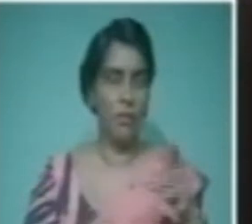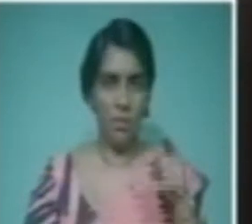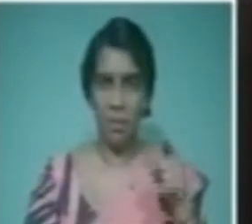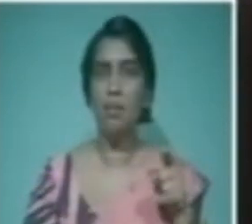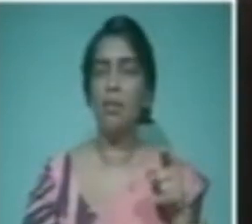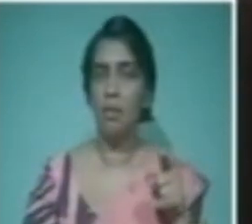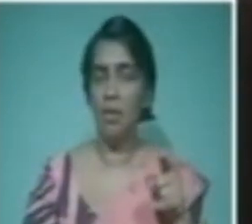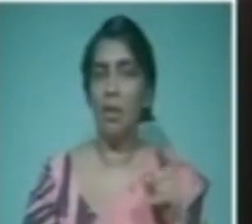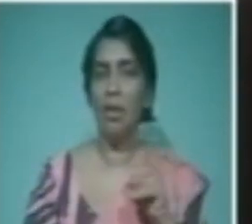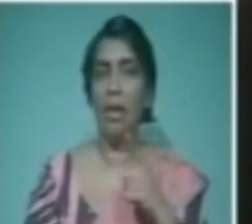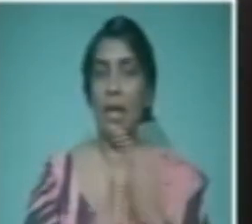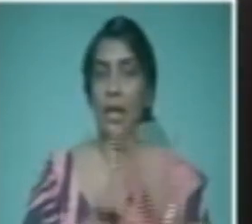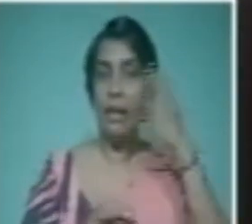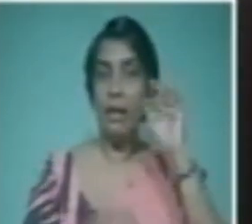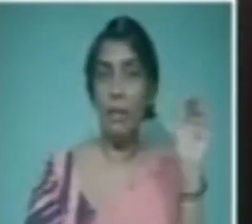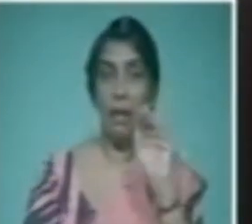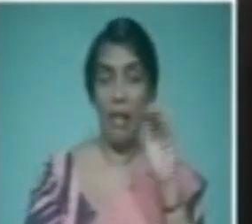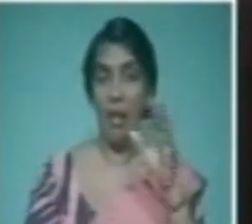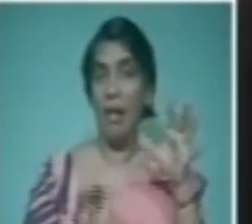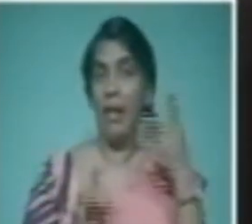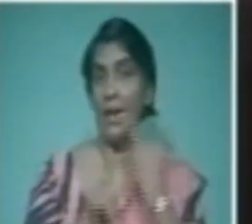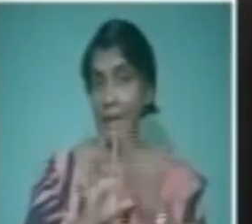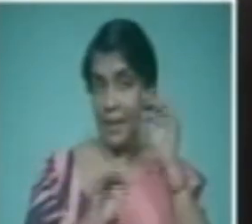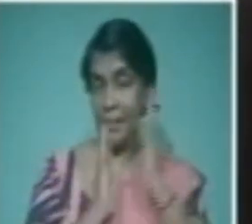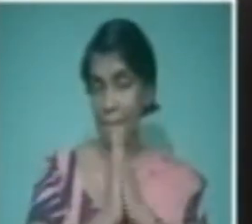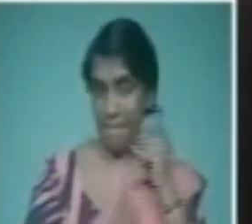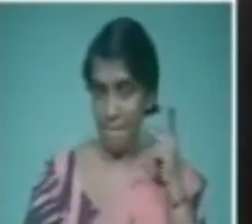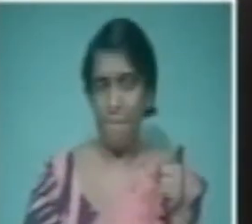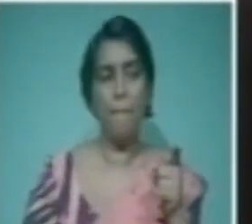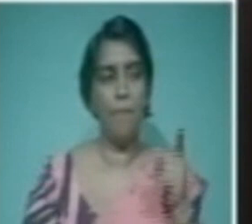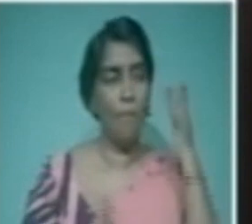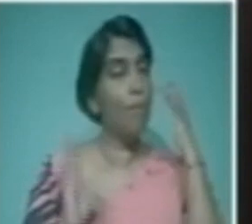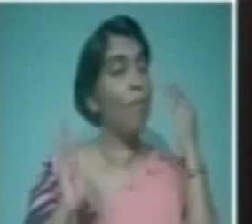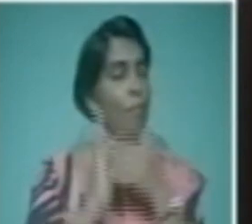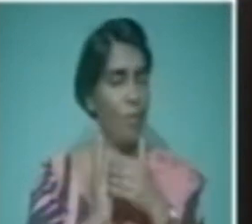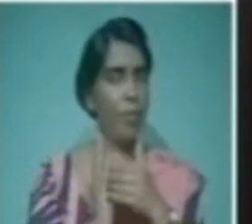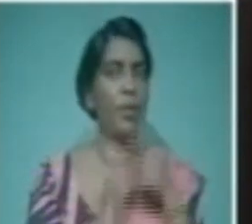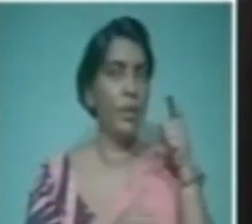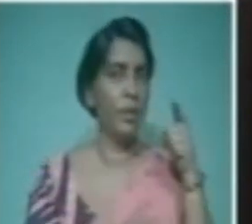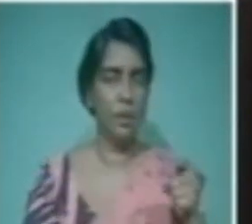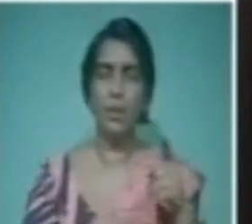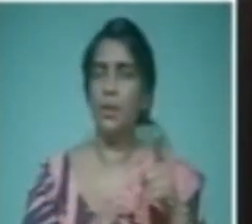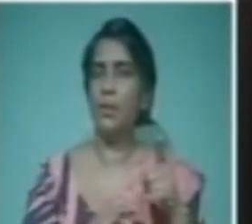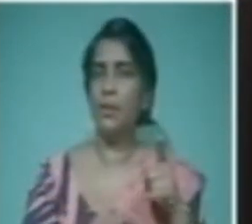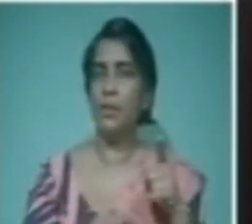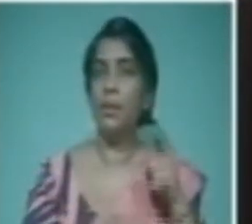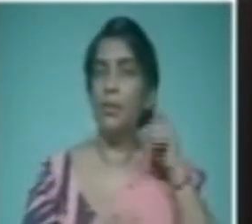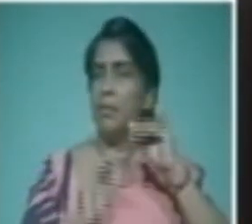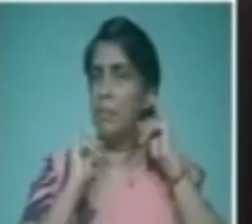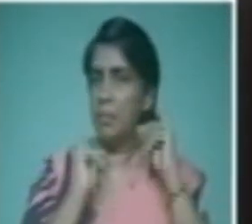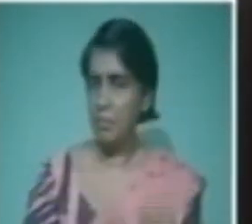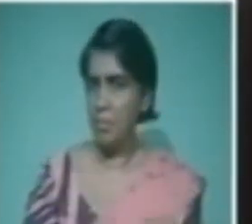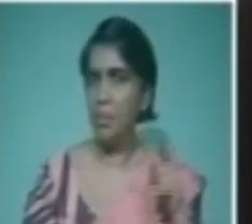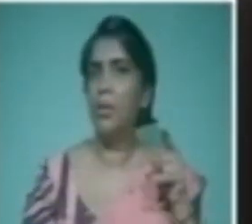අර නාගරාජ රංගණය නිසා. කැලණි රජමහා විහාරස්ථානයේ කේන්ද්‍ර කරගෙන කරපු ඒ ඉතාමත්ම පහත්